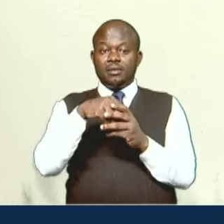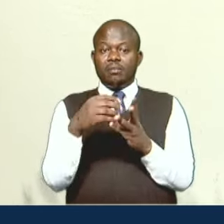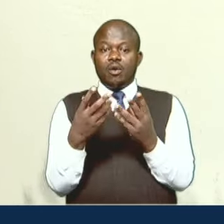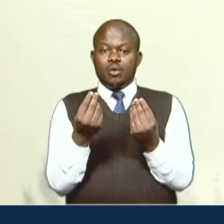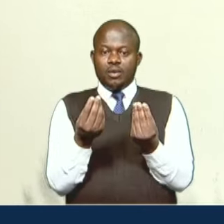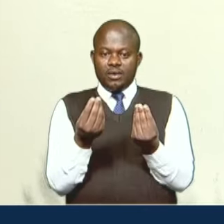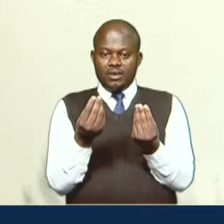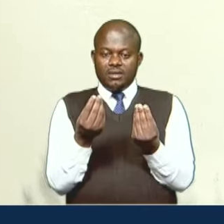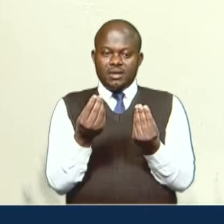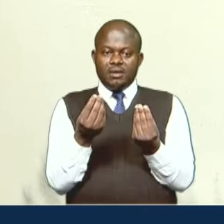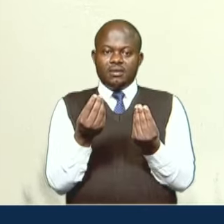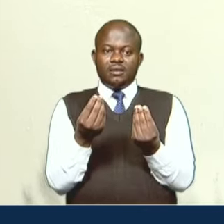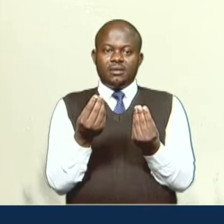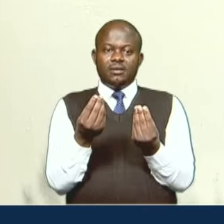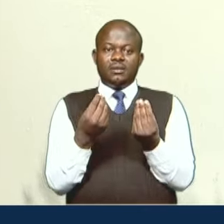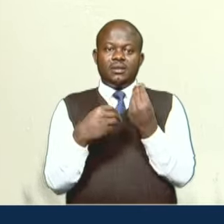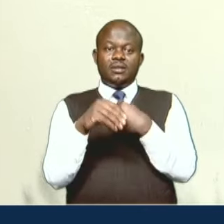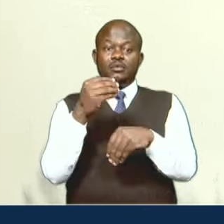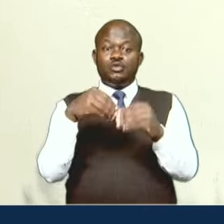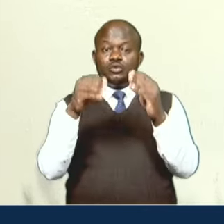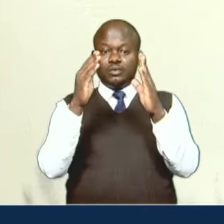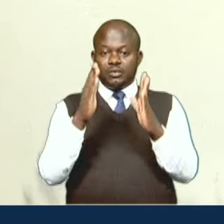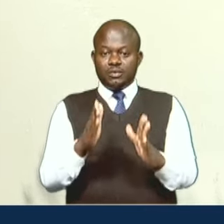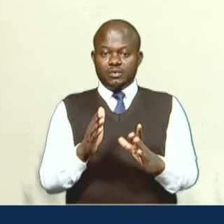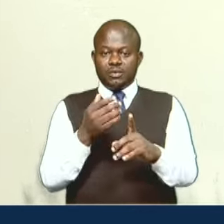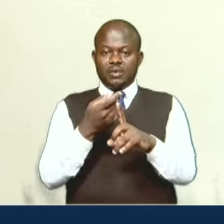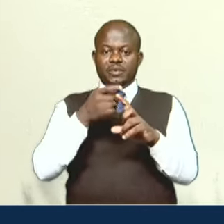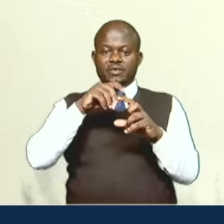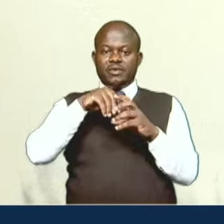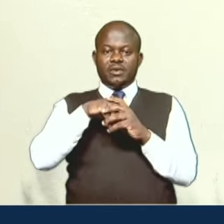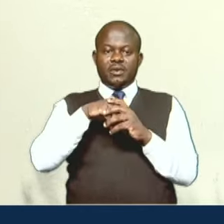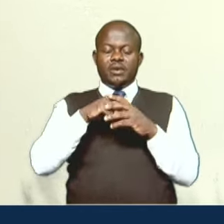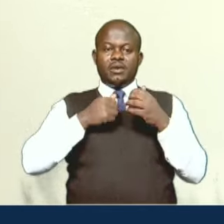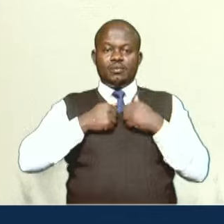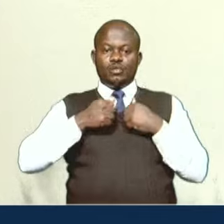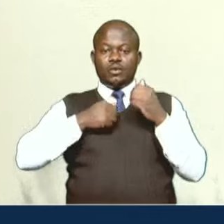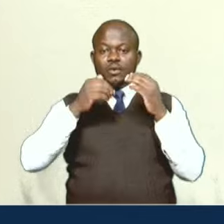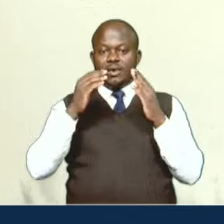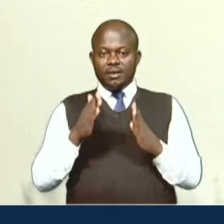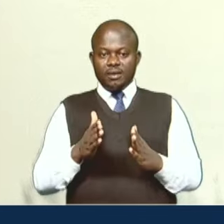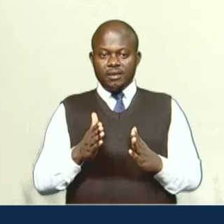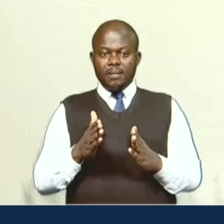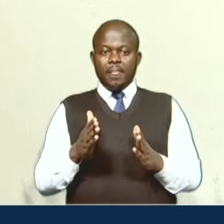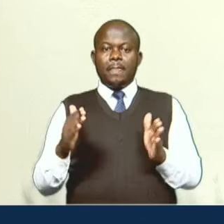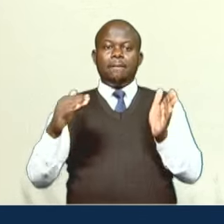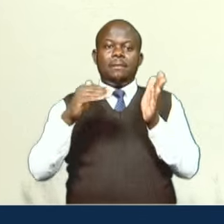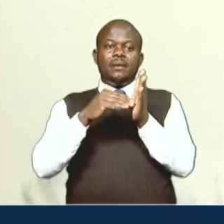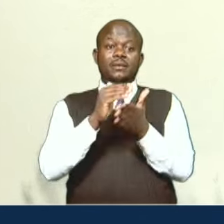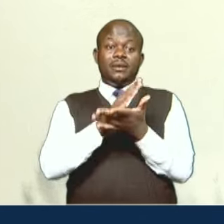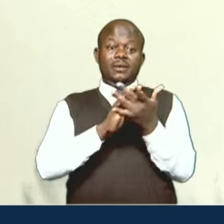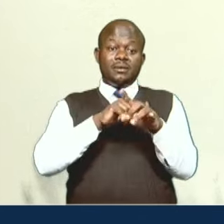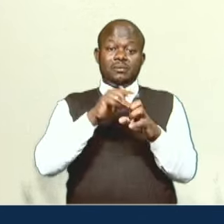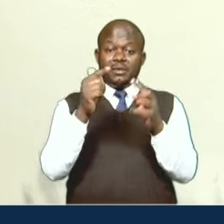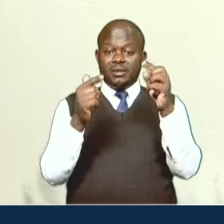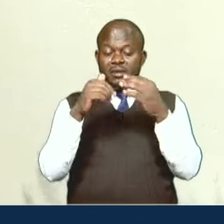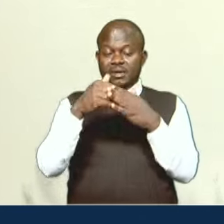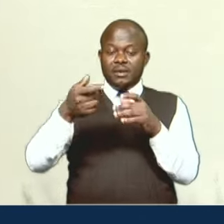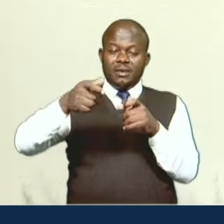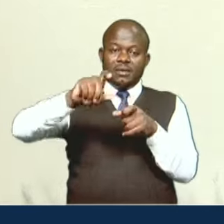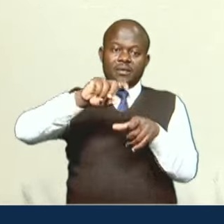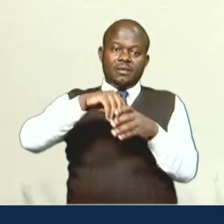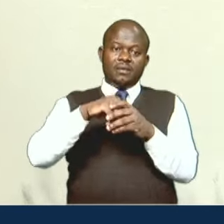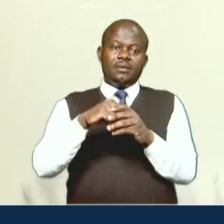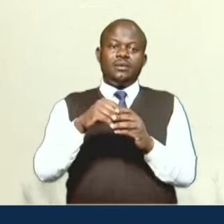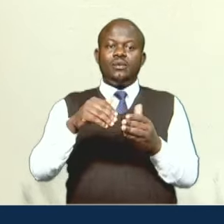korohereza ibicuruzwa bivuye mu Rwanda, ndetse rimwe rimwe hakaniyongeraho ko